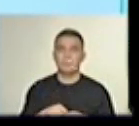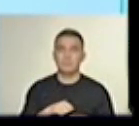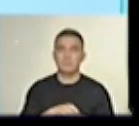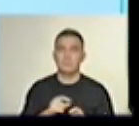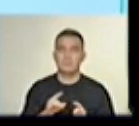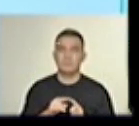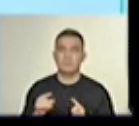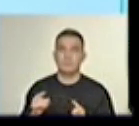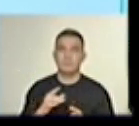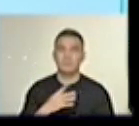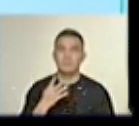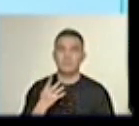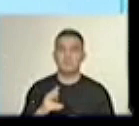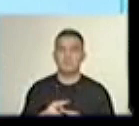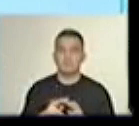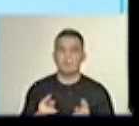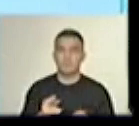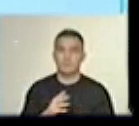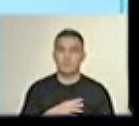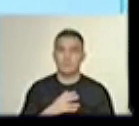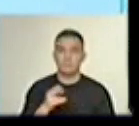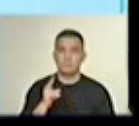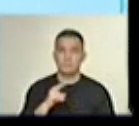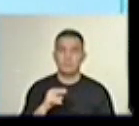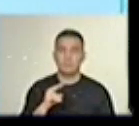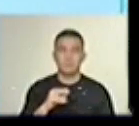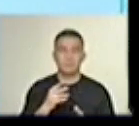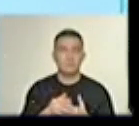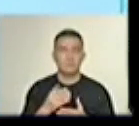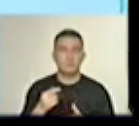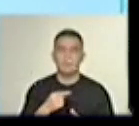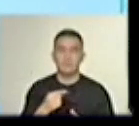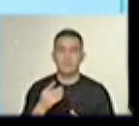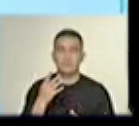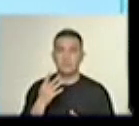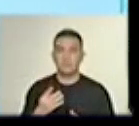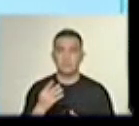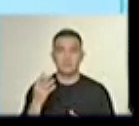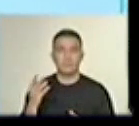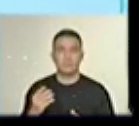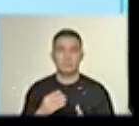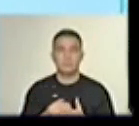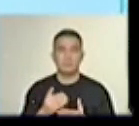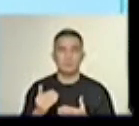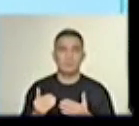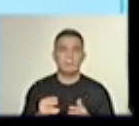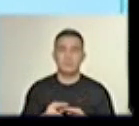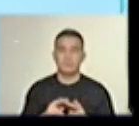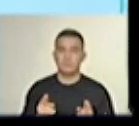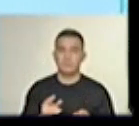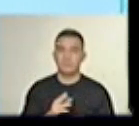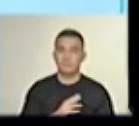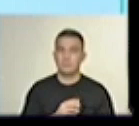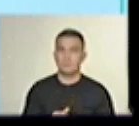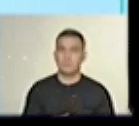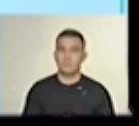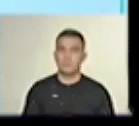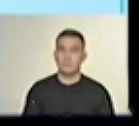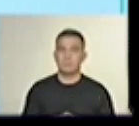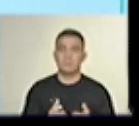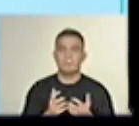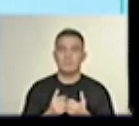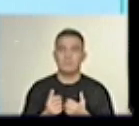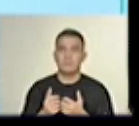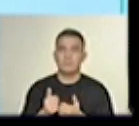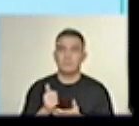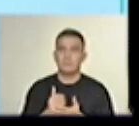4 ga teng. Chunki D nuqtaning koordinatasi -4, -4 ning moduli esa 4 ga teng. Qani, sanoq